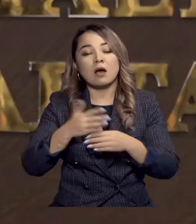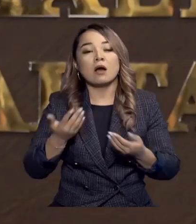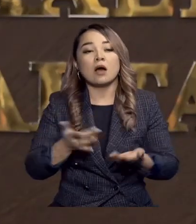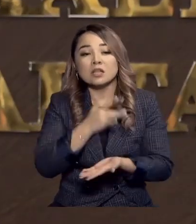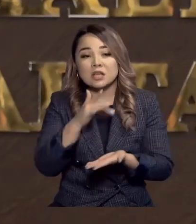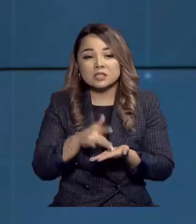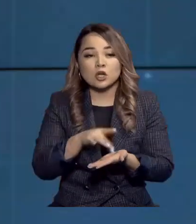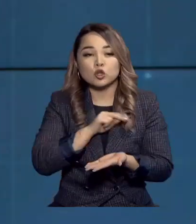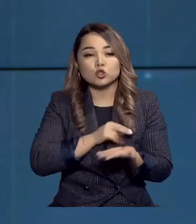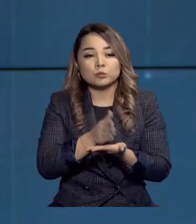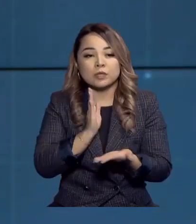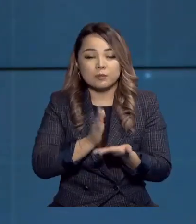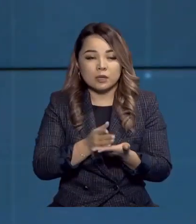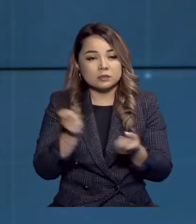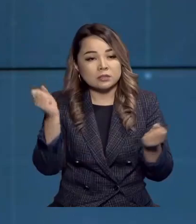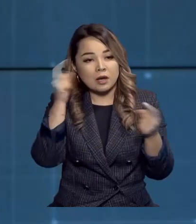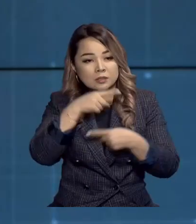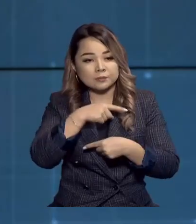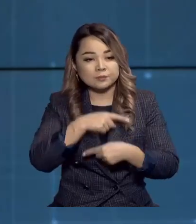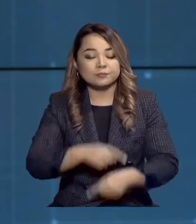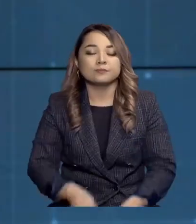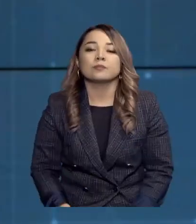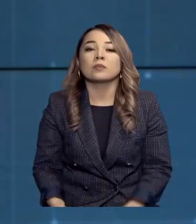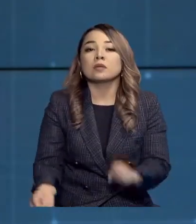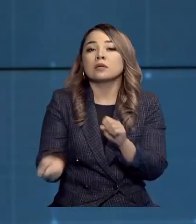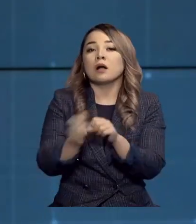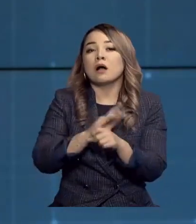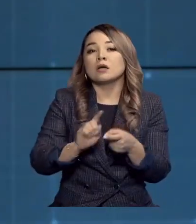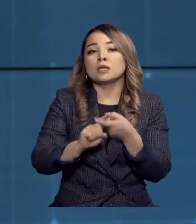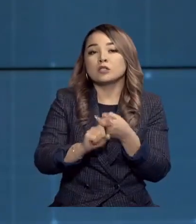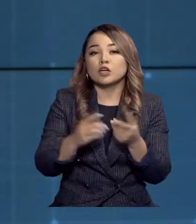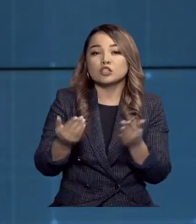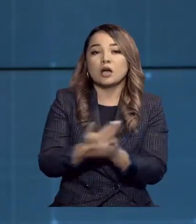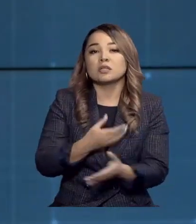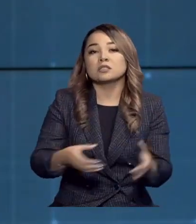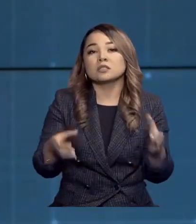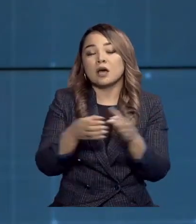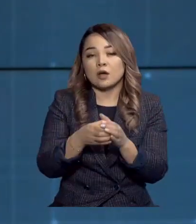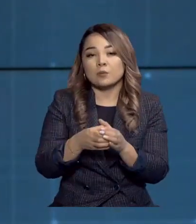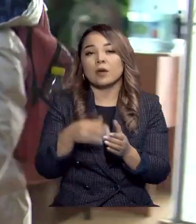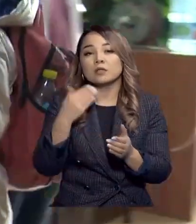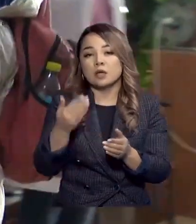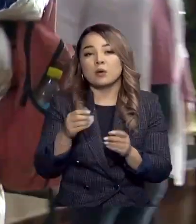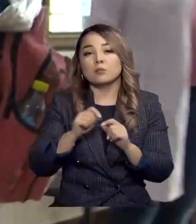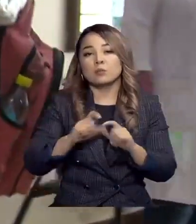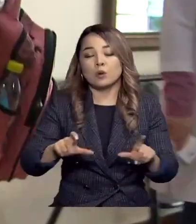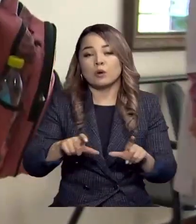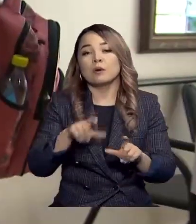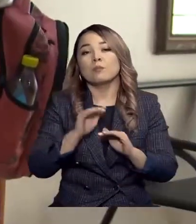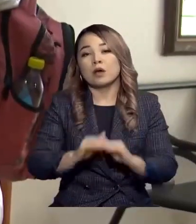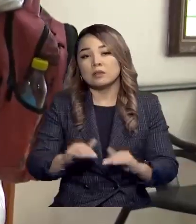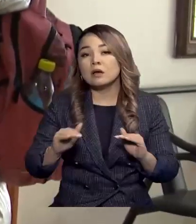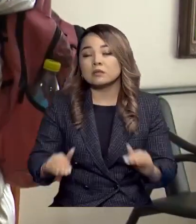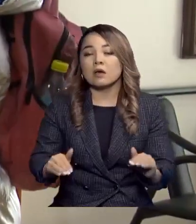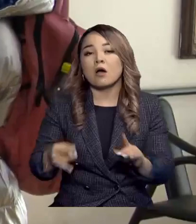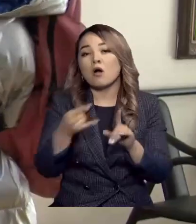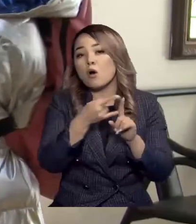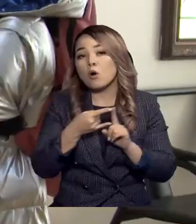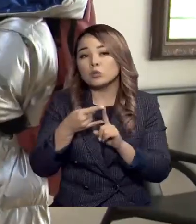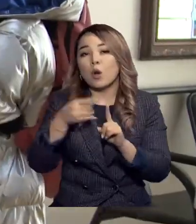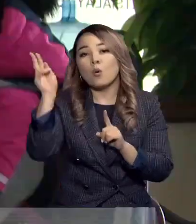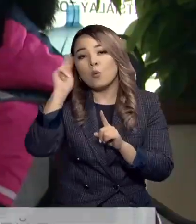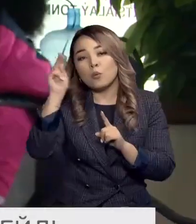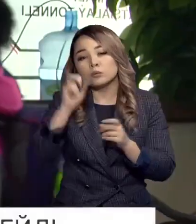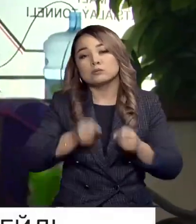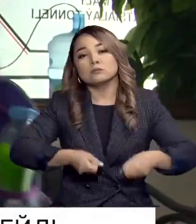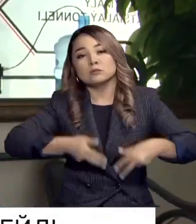келген. Жалғастырамыз. Коронавирустың жаңа штамына байланысты мектеп оқушыларын қашықтан оқыту мәселесі әзірге қарастырылмады. Себебі қандай